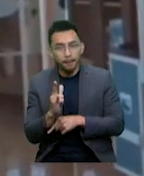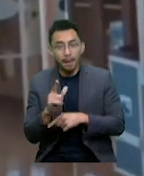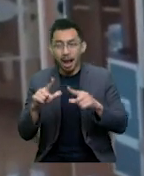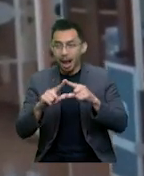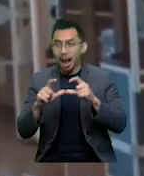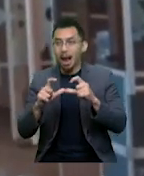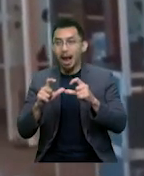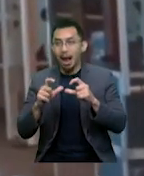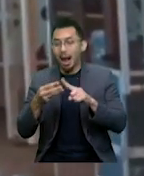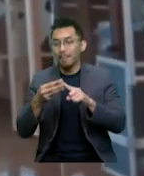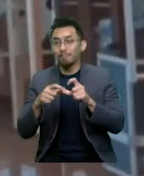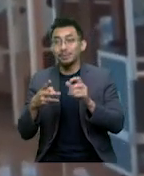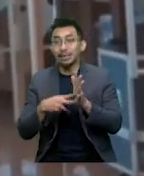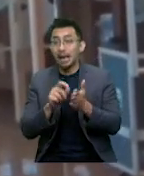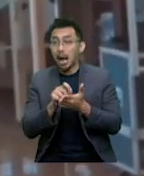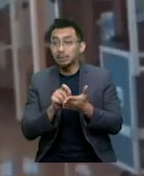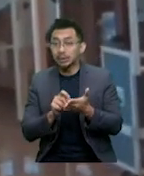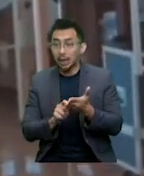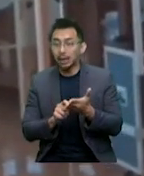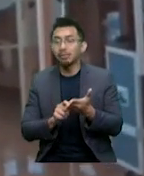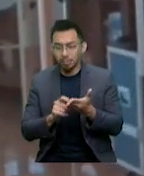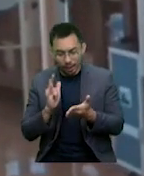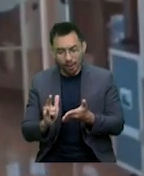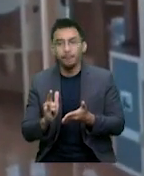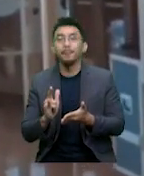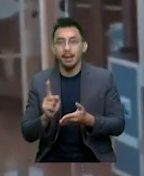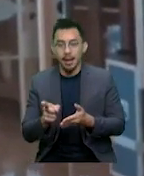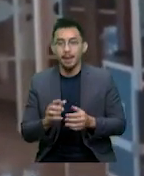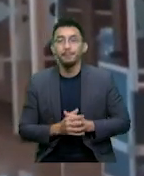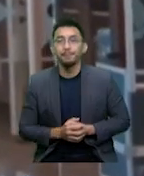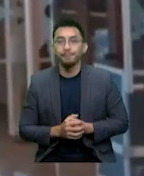melakukan laporan harian. Saya tugaskan inspektorat untuk melakukan pengawasan.